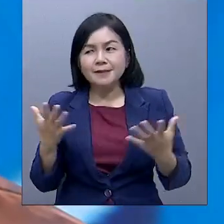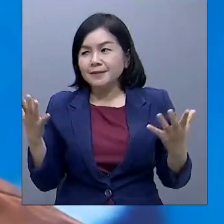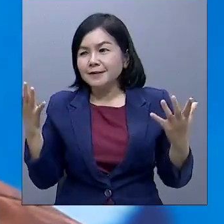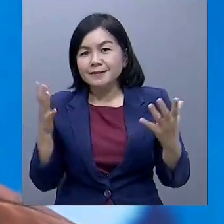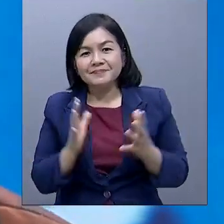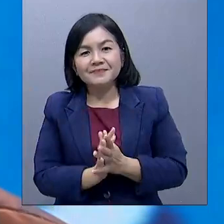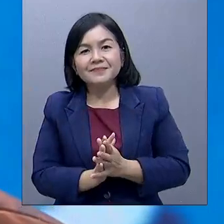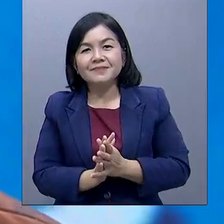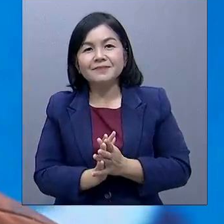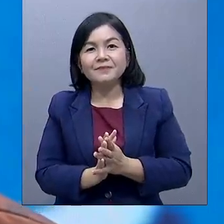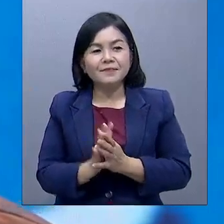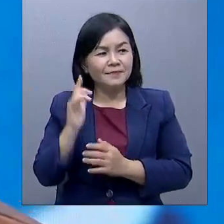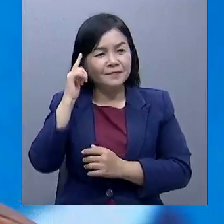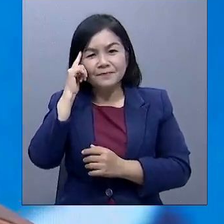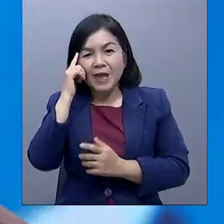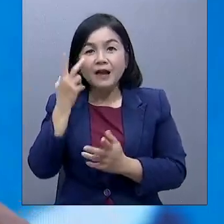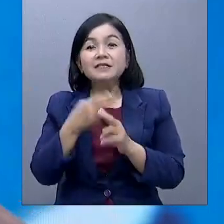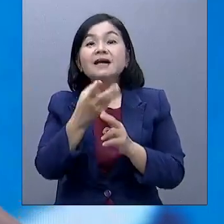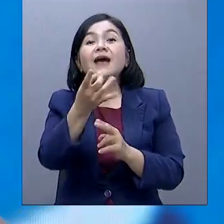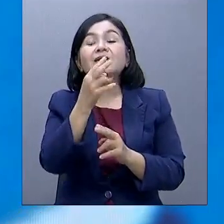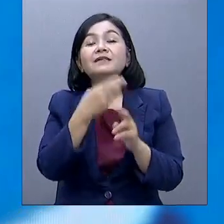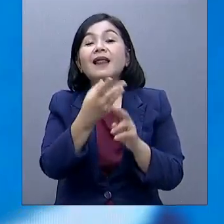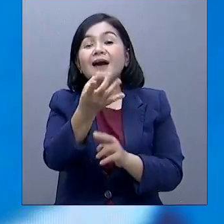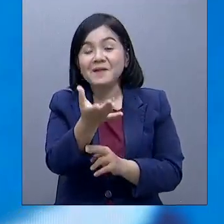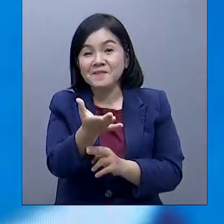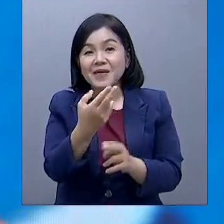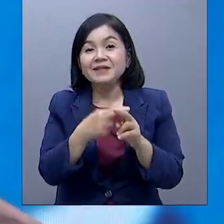ให้คุณนิดนึง ให้อุบชื่อเพลงแต่ยังไม่ได้ฟัง